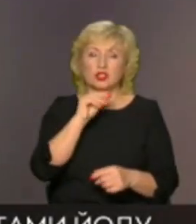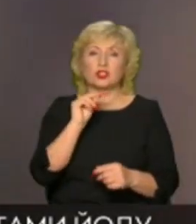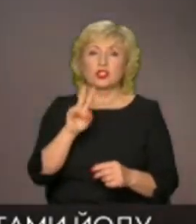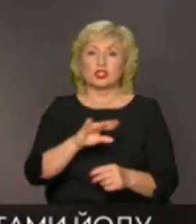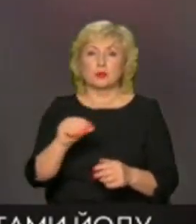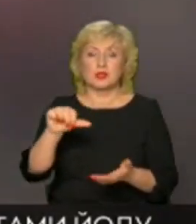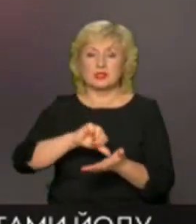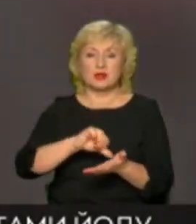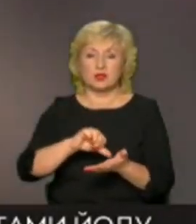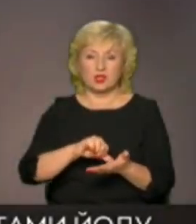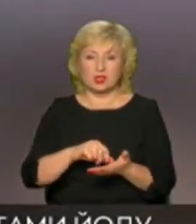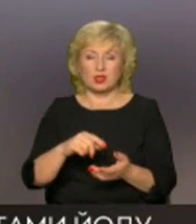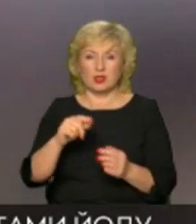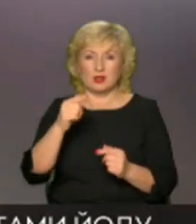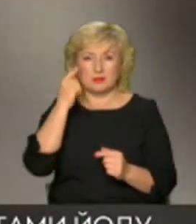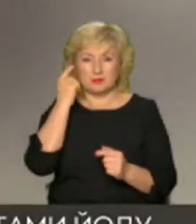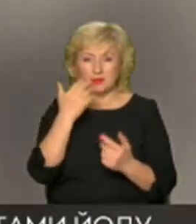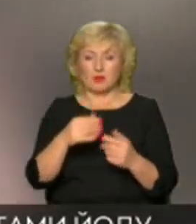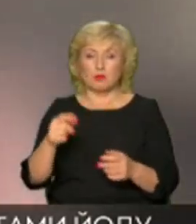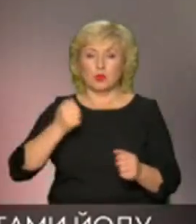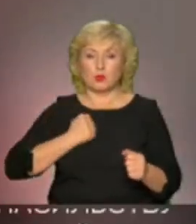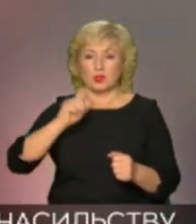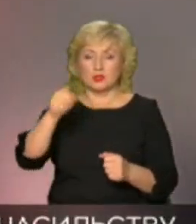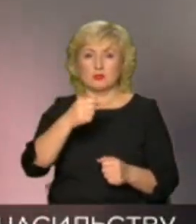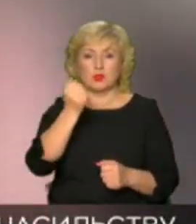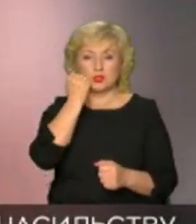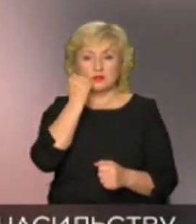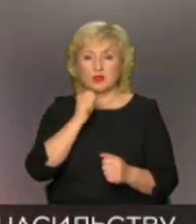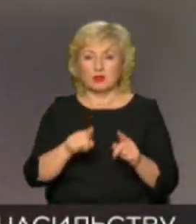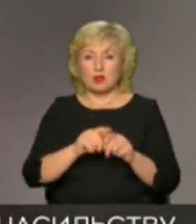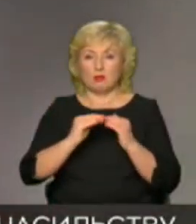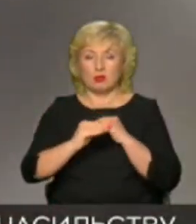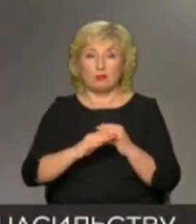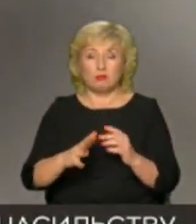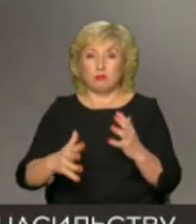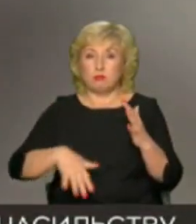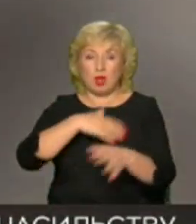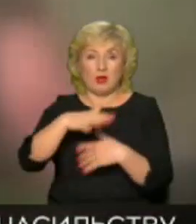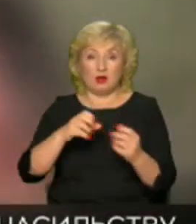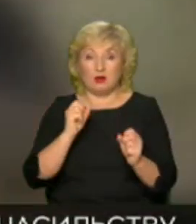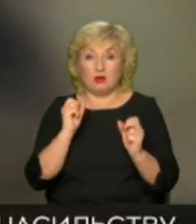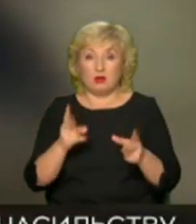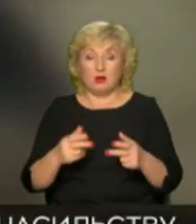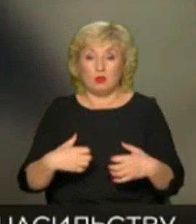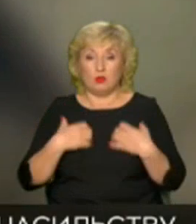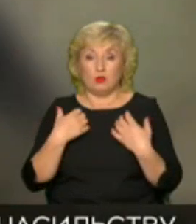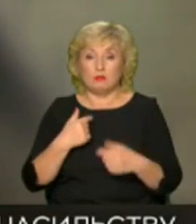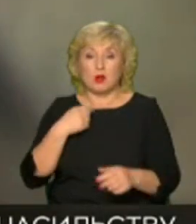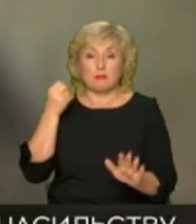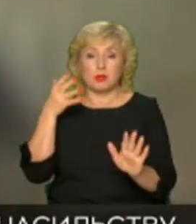народів РФ, мобілізовані з Москви, обурюються, що на полігоні такий самий бардак, як і у вагонах чи автобусах. Ми